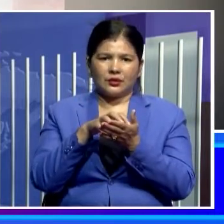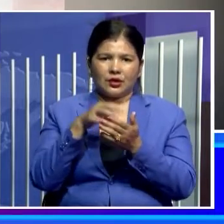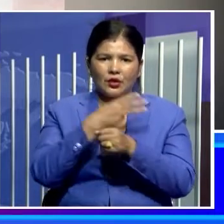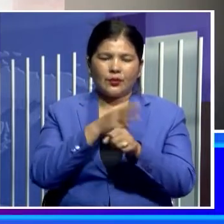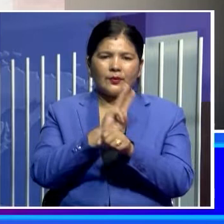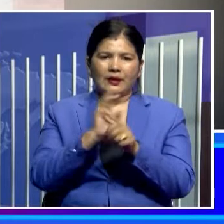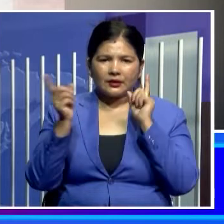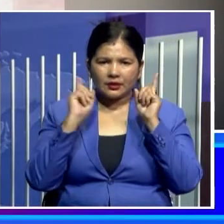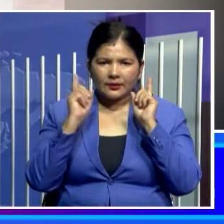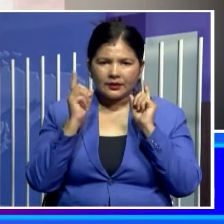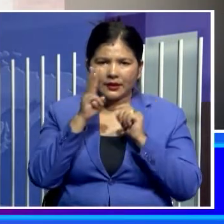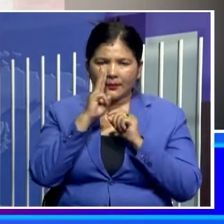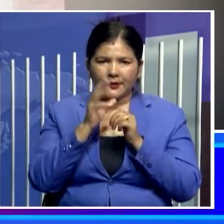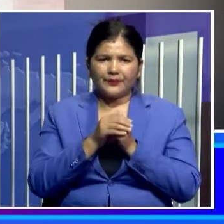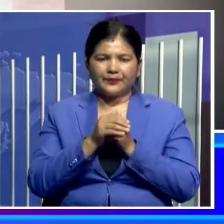उपमहानगरपालिकामा